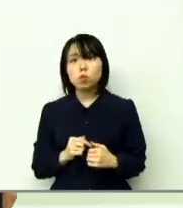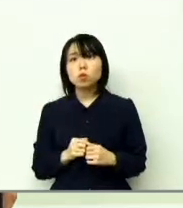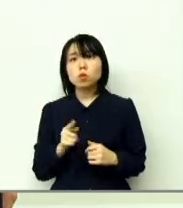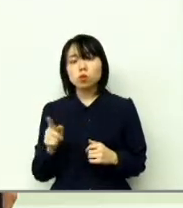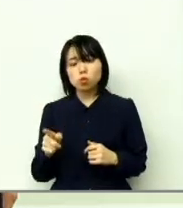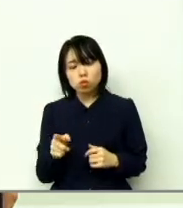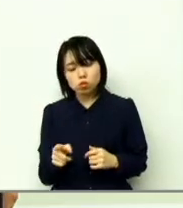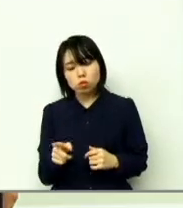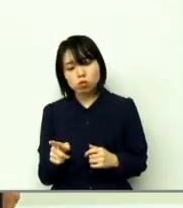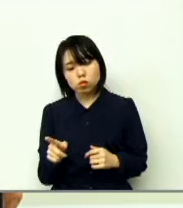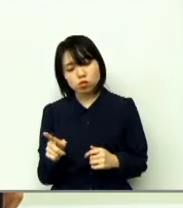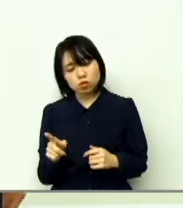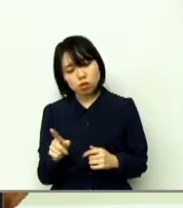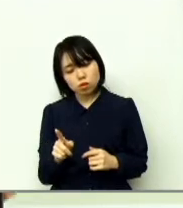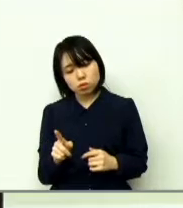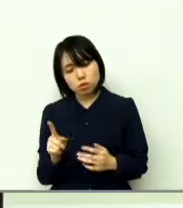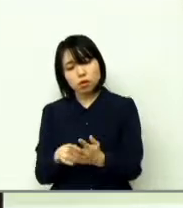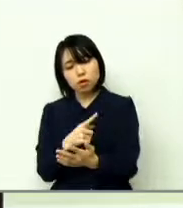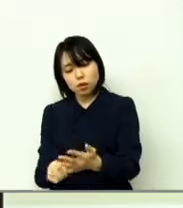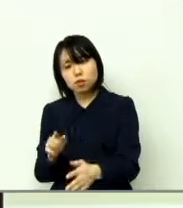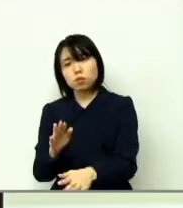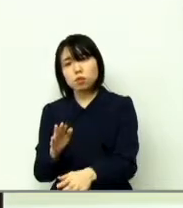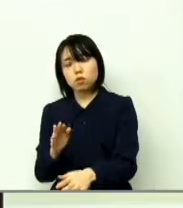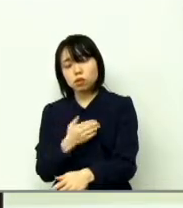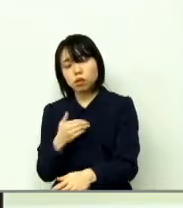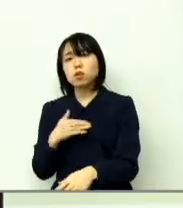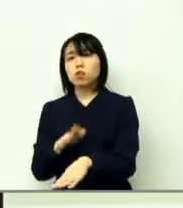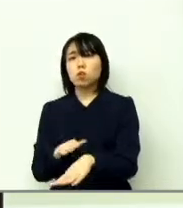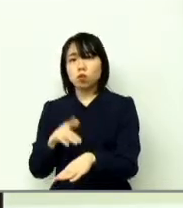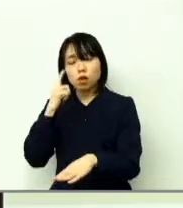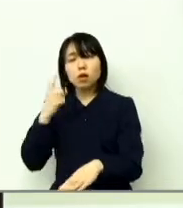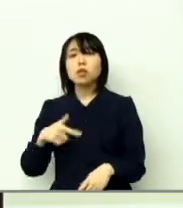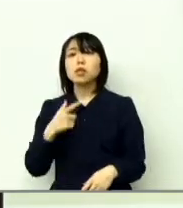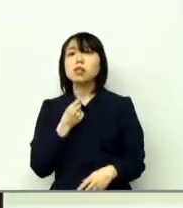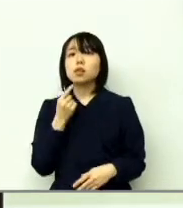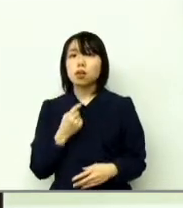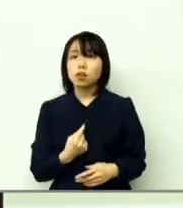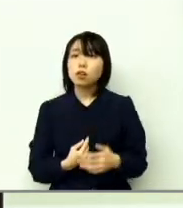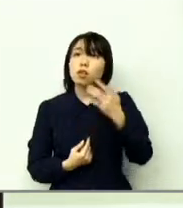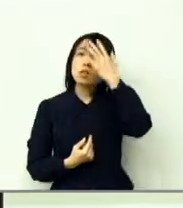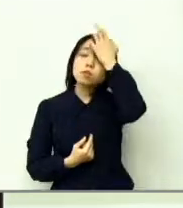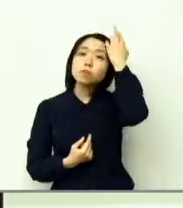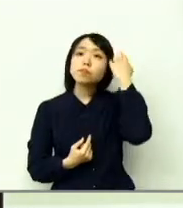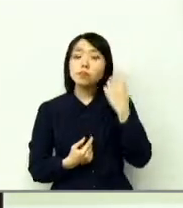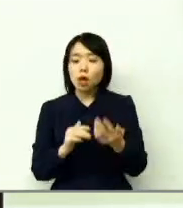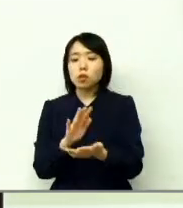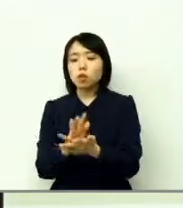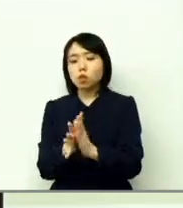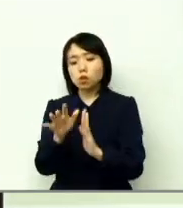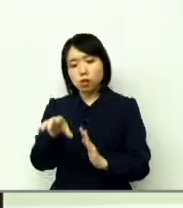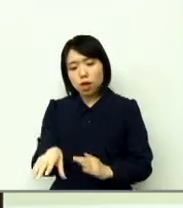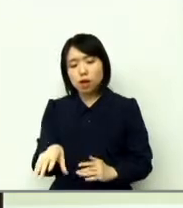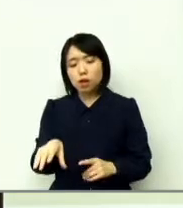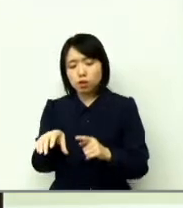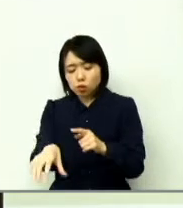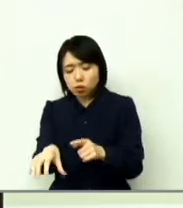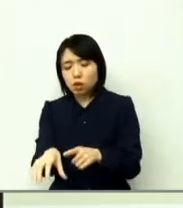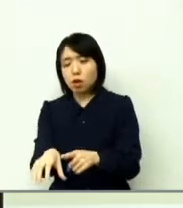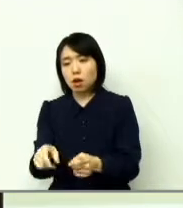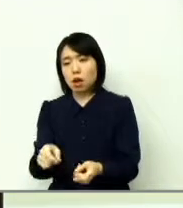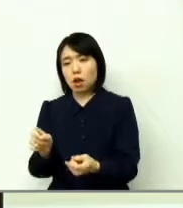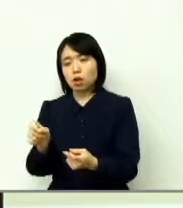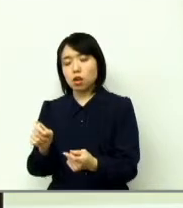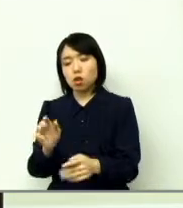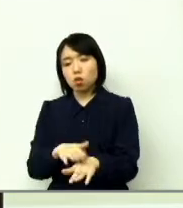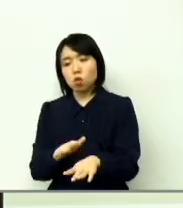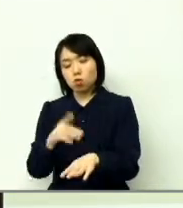行けるのではないかというふうに思いますので、まあ、もちろんこれはそれぞれの幼稚園が選択をしていくことになると思いますので、まあ今まで